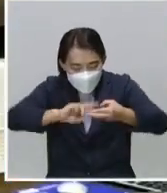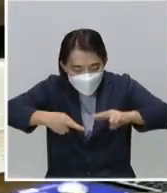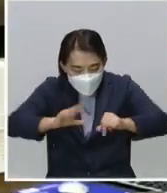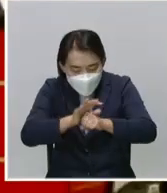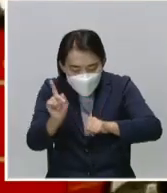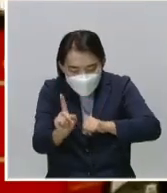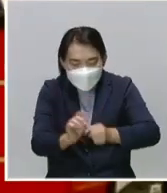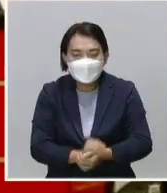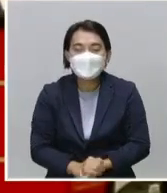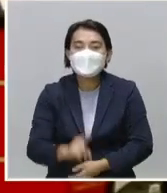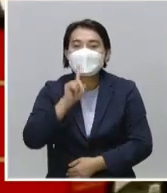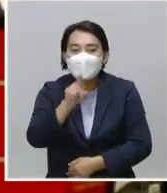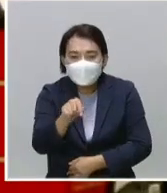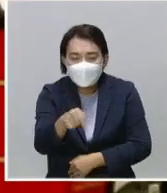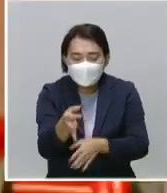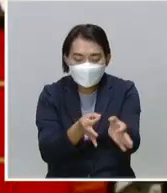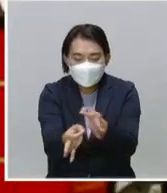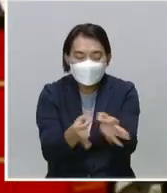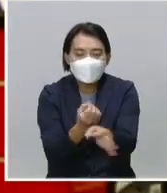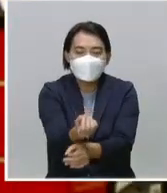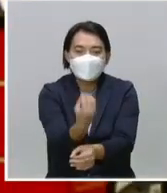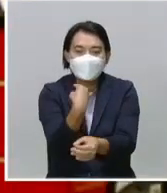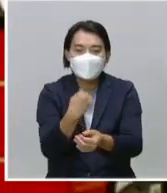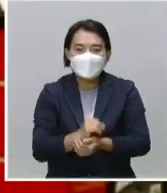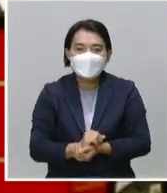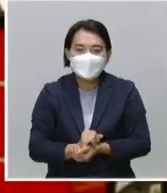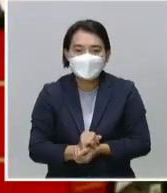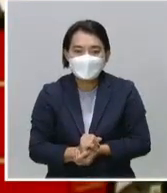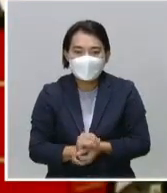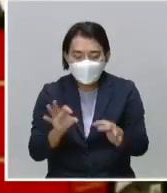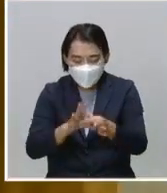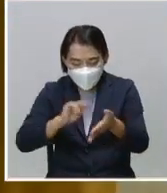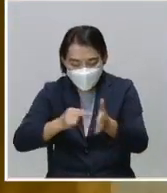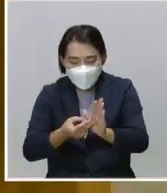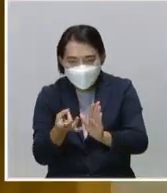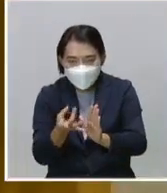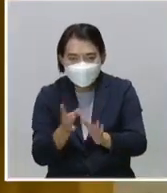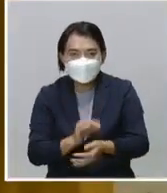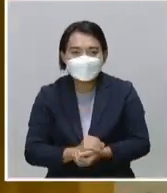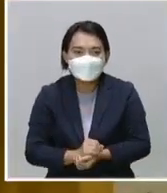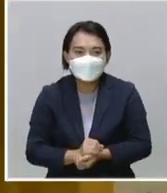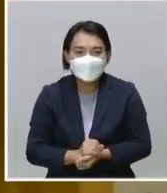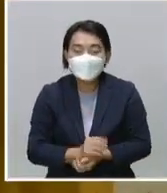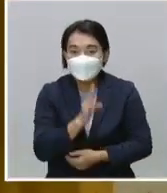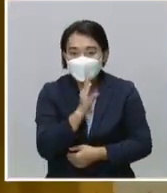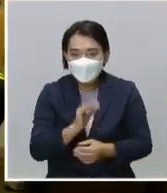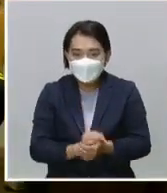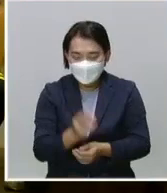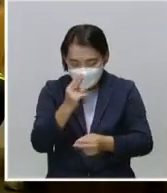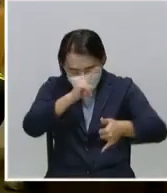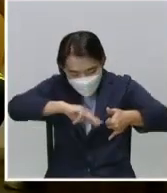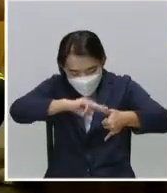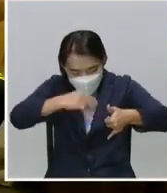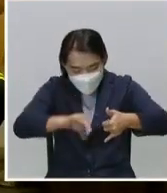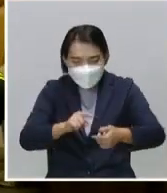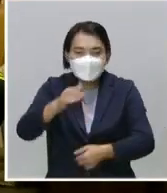องถามเพื่อให้คนตรวจอธิบายว่าการแปลผลที่จะออกมานั้นมีความหมายว่าอย่างไรนะครับเพราะว่าถ้าเกิดว่าภูมิคุ้มกันทั่วไปก็